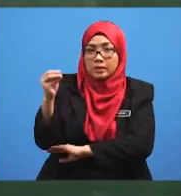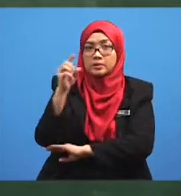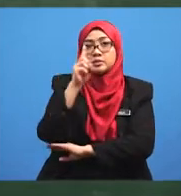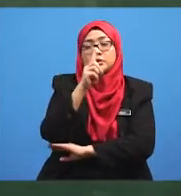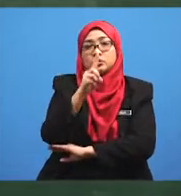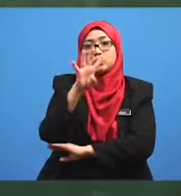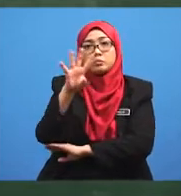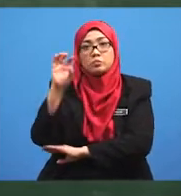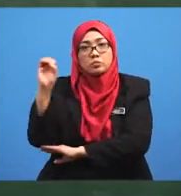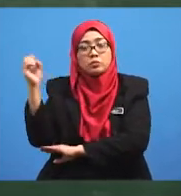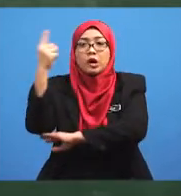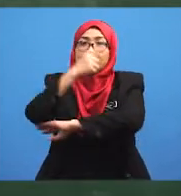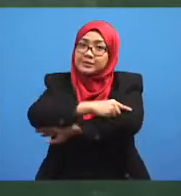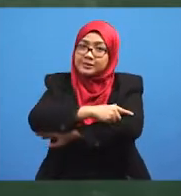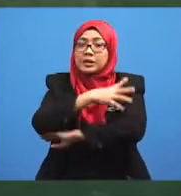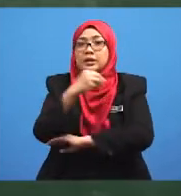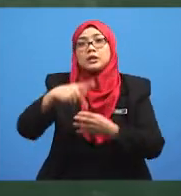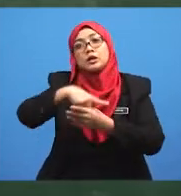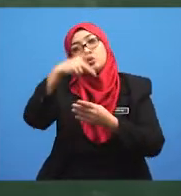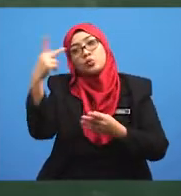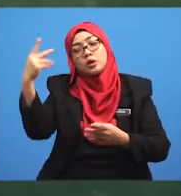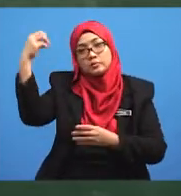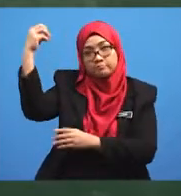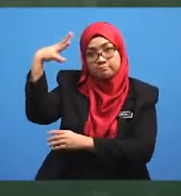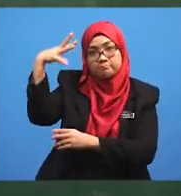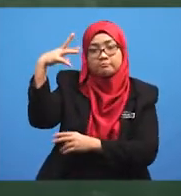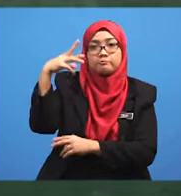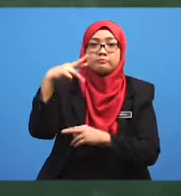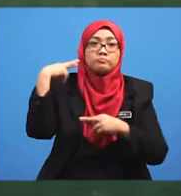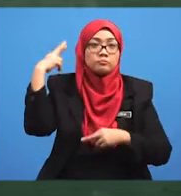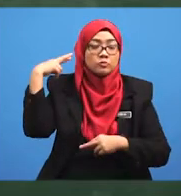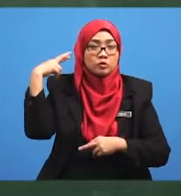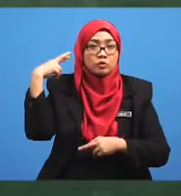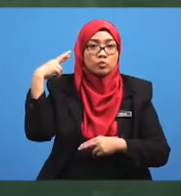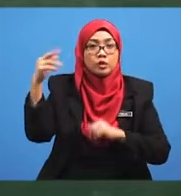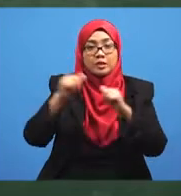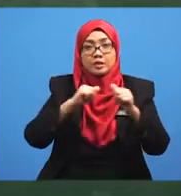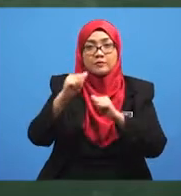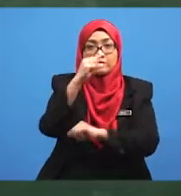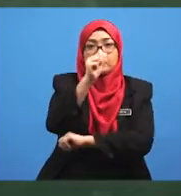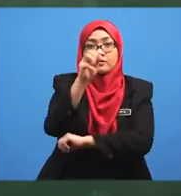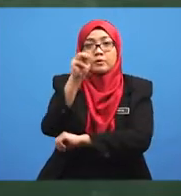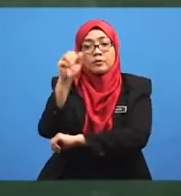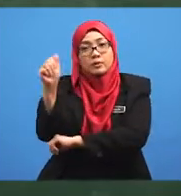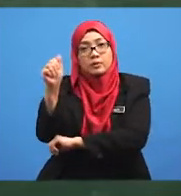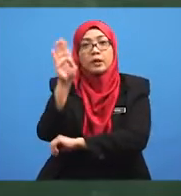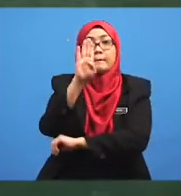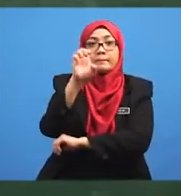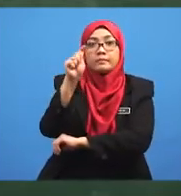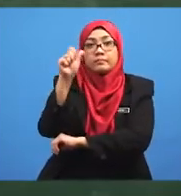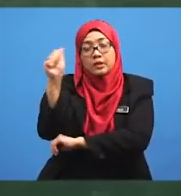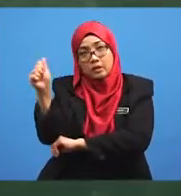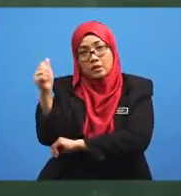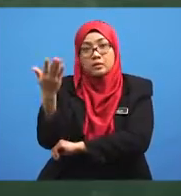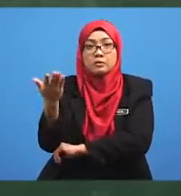140 hari dan mengeluarkan sinaran radioaktif gamma, beta,